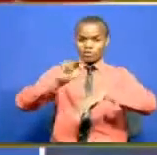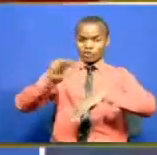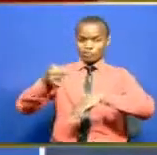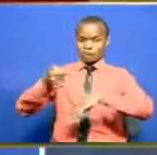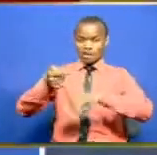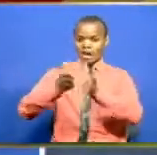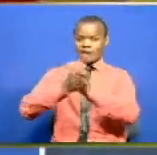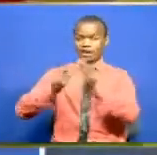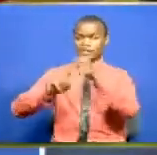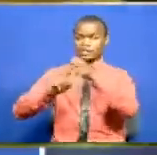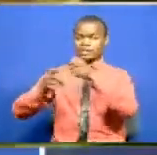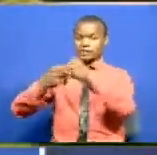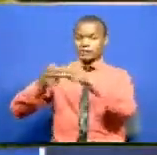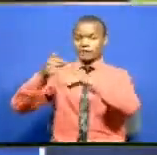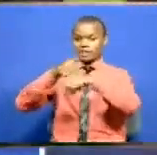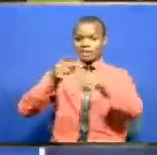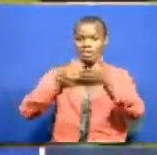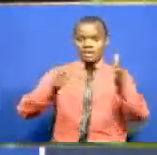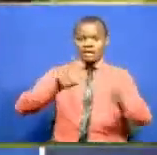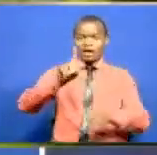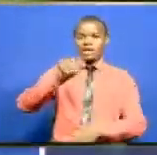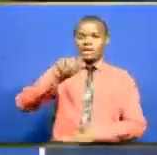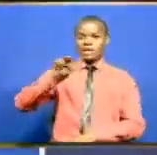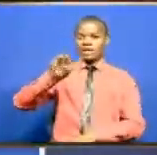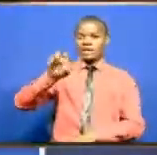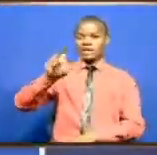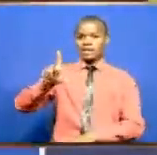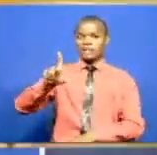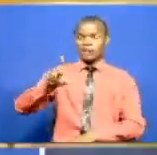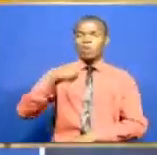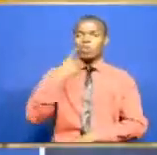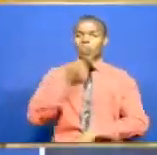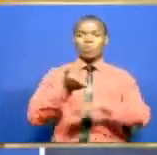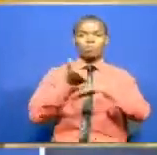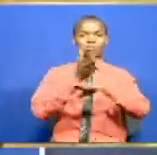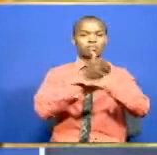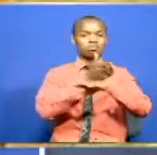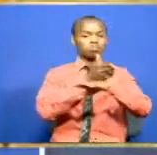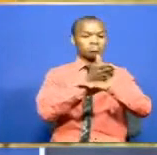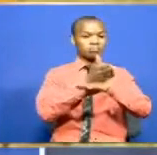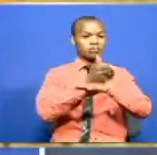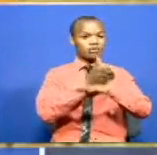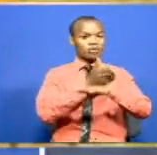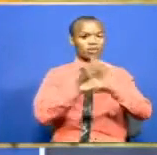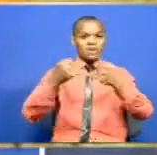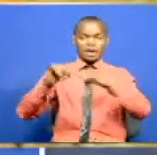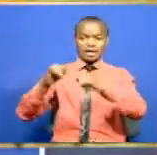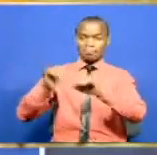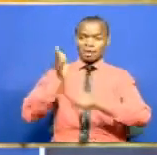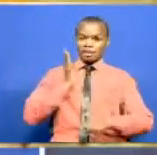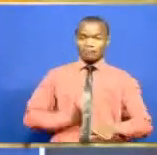dhidi ya mpinzani wake mkuu Daniel Osala Odiero aliyekuwa akigombea kama mwaniaji huru.